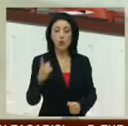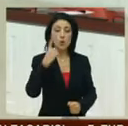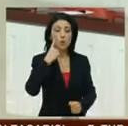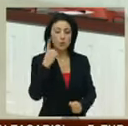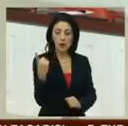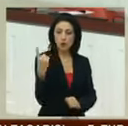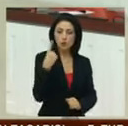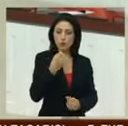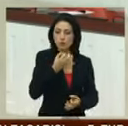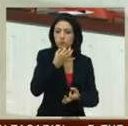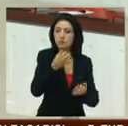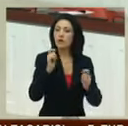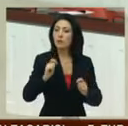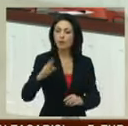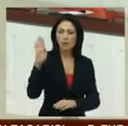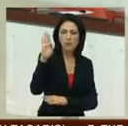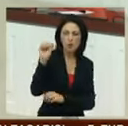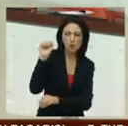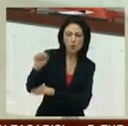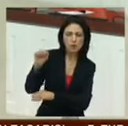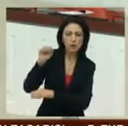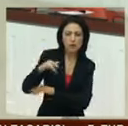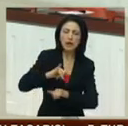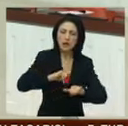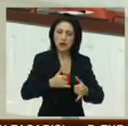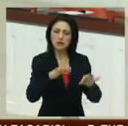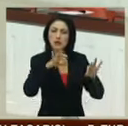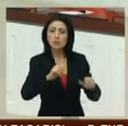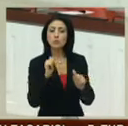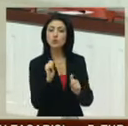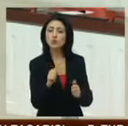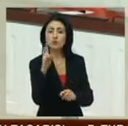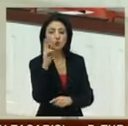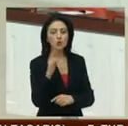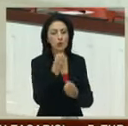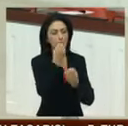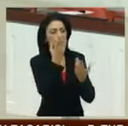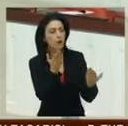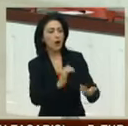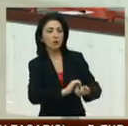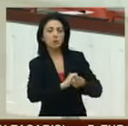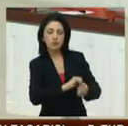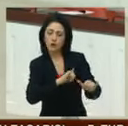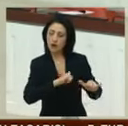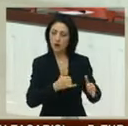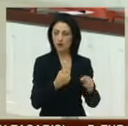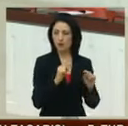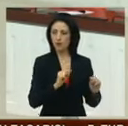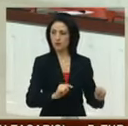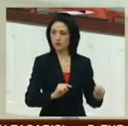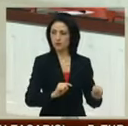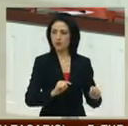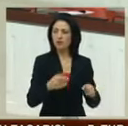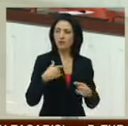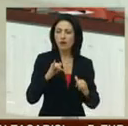Hükümetin dün pompaladığı Batı düşmanlığı ne kadar vahimse, bugün gösterdiği bahar dostluğu da o kadar vahimdir.